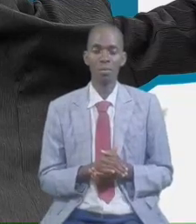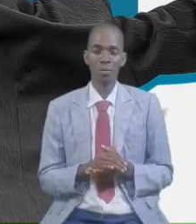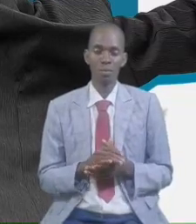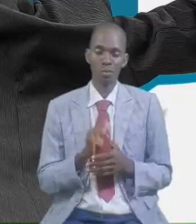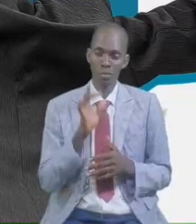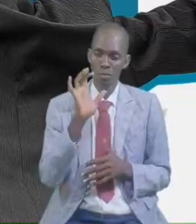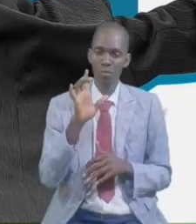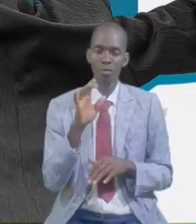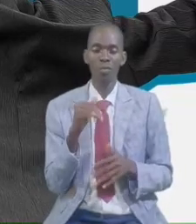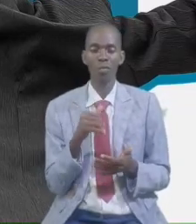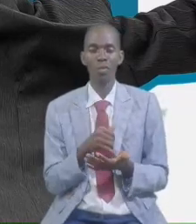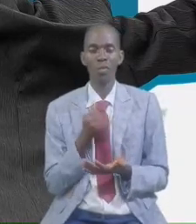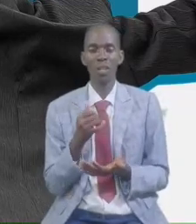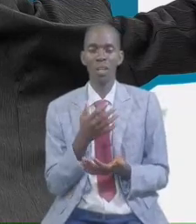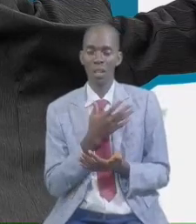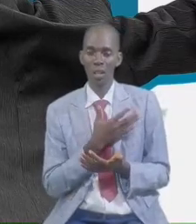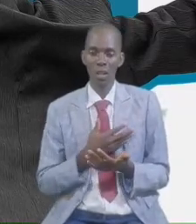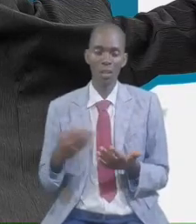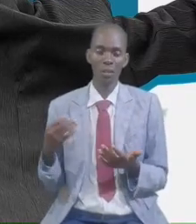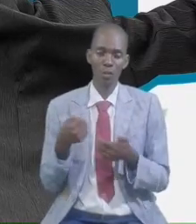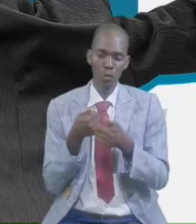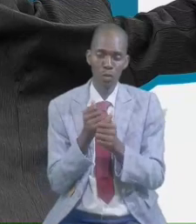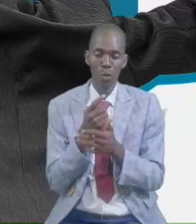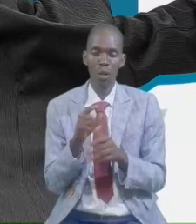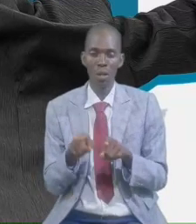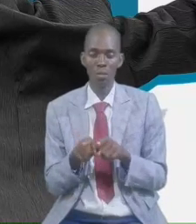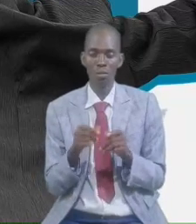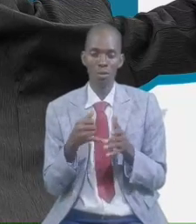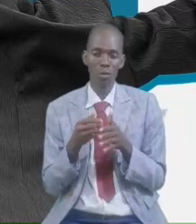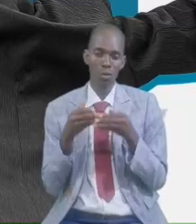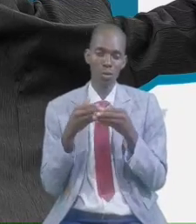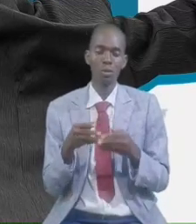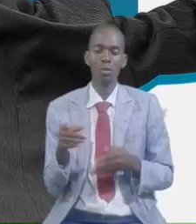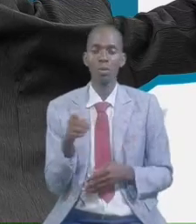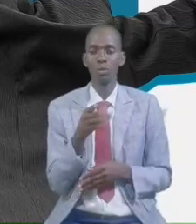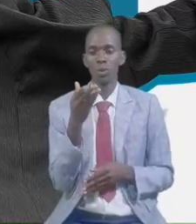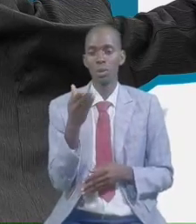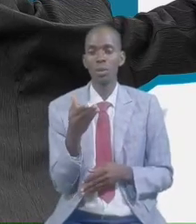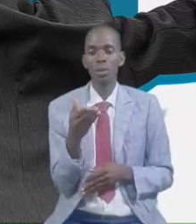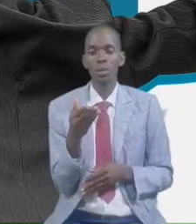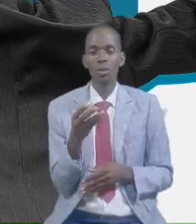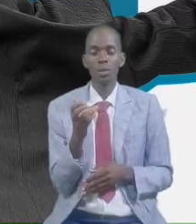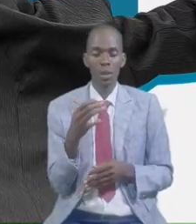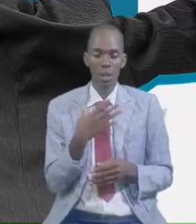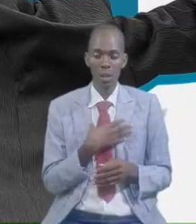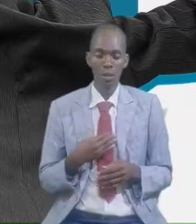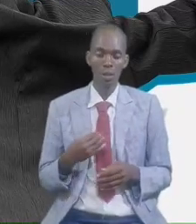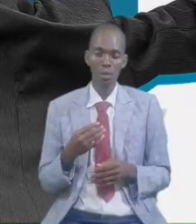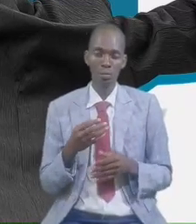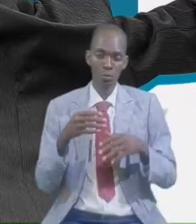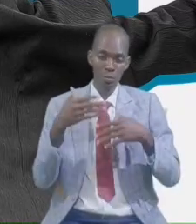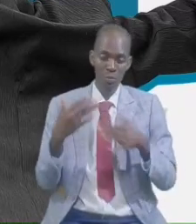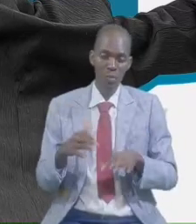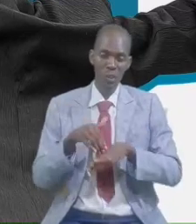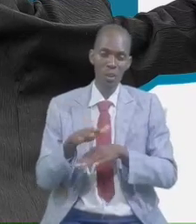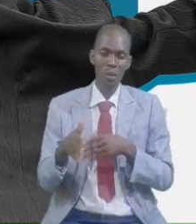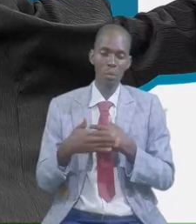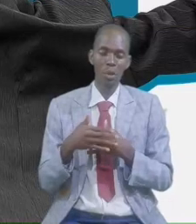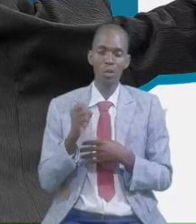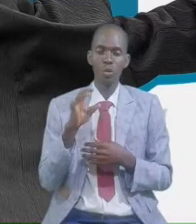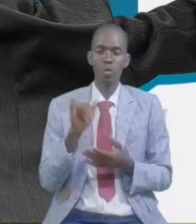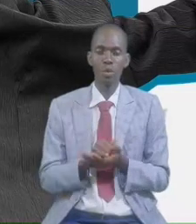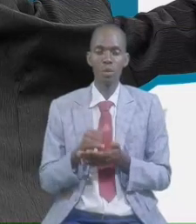Cliquez dessus et un formulaire s'affichera. Et vous allez bien vouloir le remplir pour nous permettre de vous aider